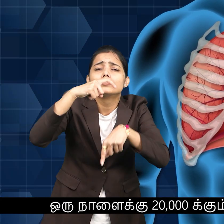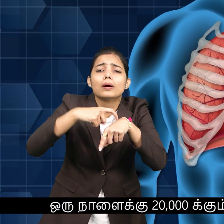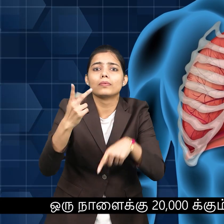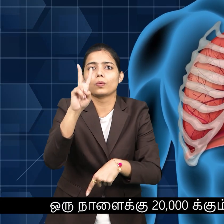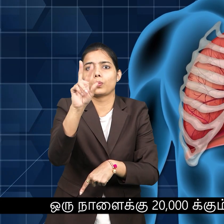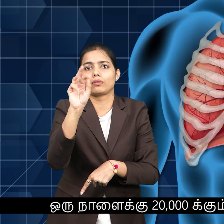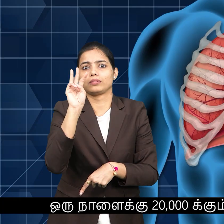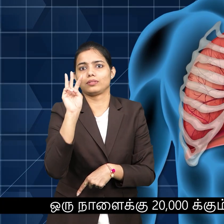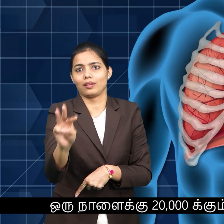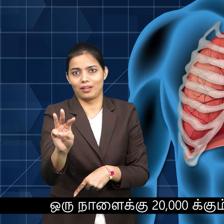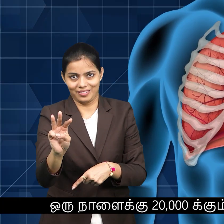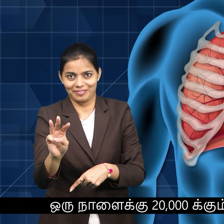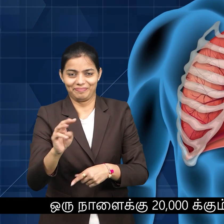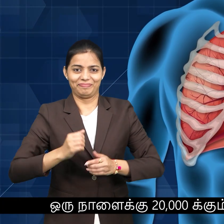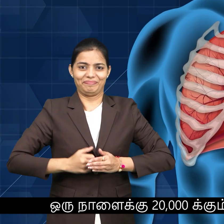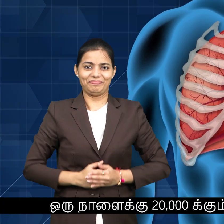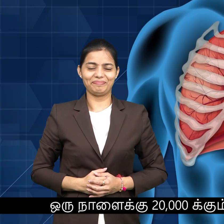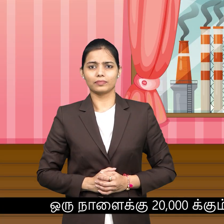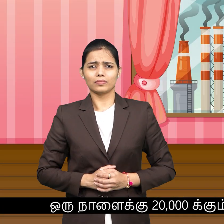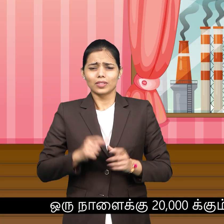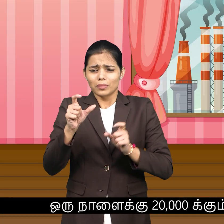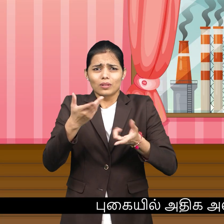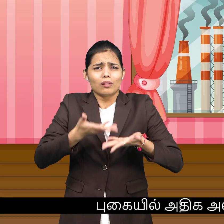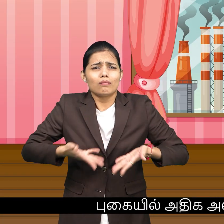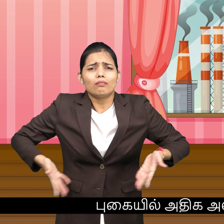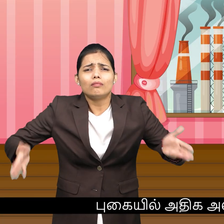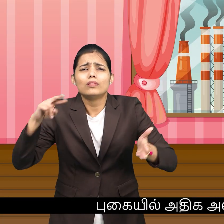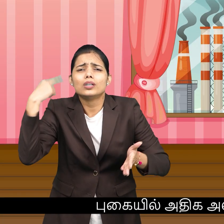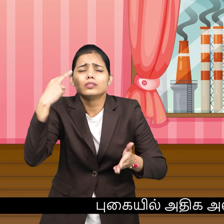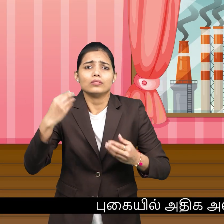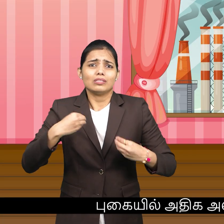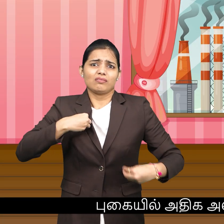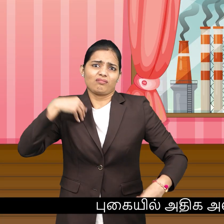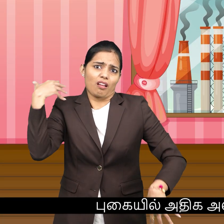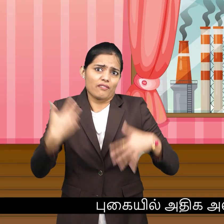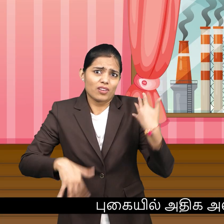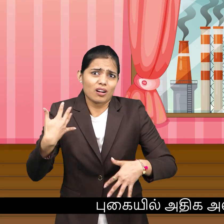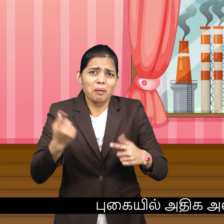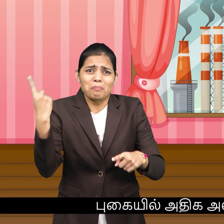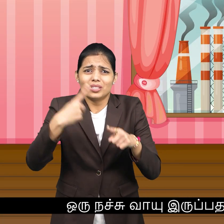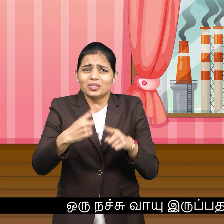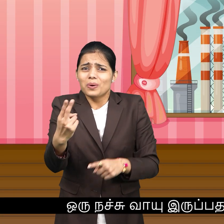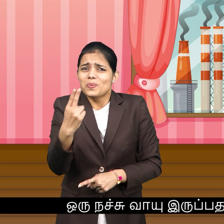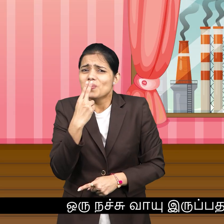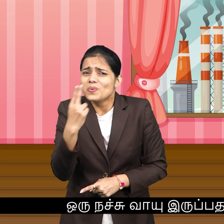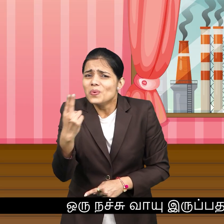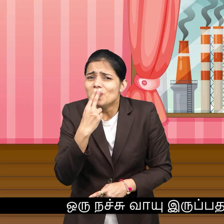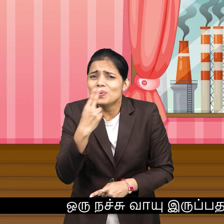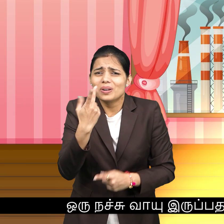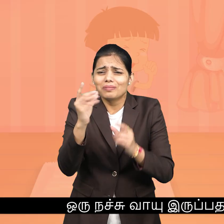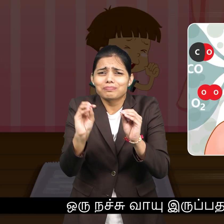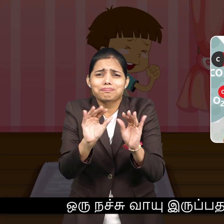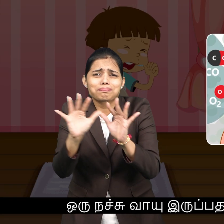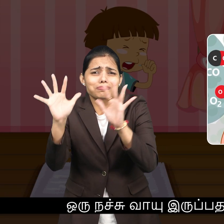20,000க்கும் மேற்பட்ட முறை சுவாசிக்கிறோம். புகையில் அதிக அளவு கார்பன் மோனாக்சைடு ஒரு நச்சு